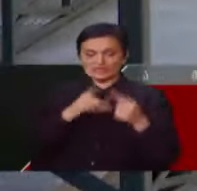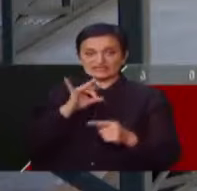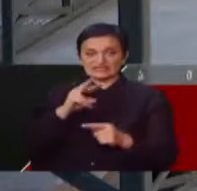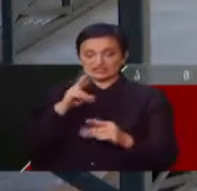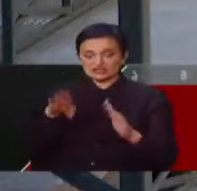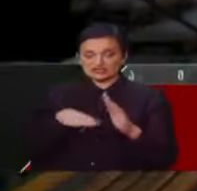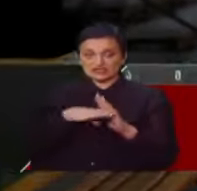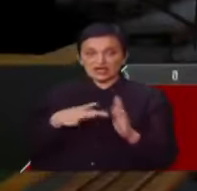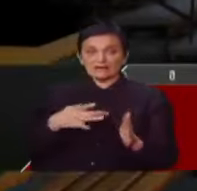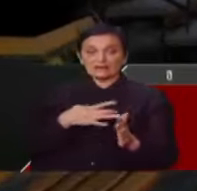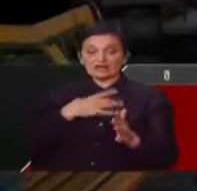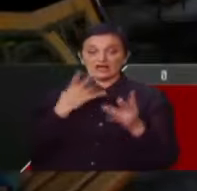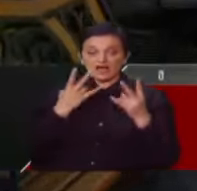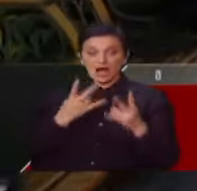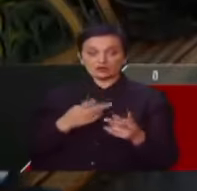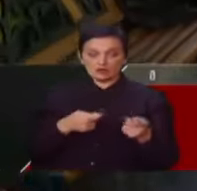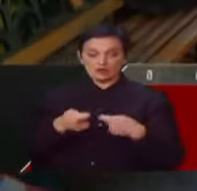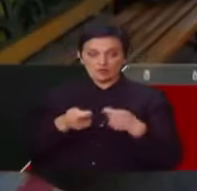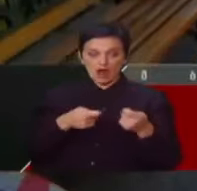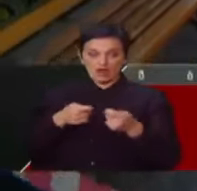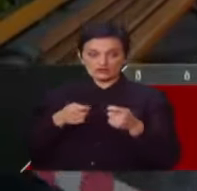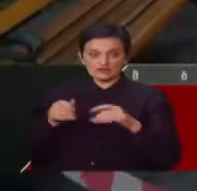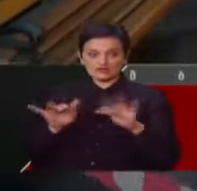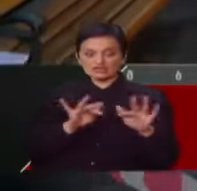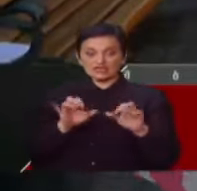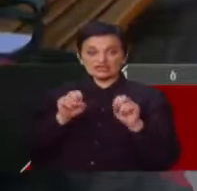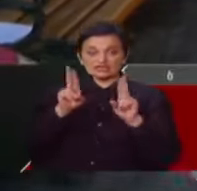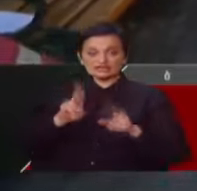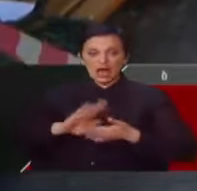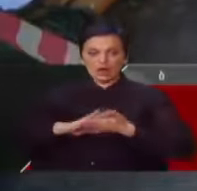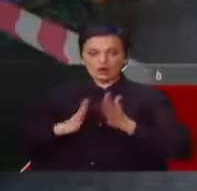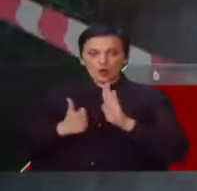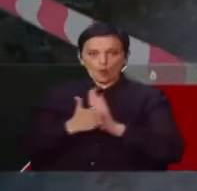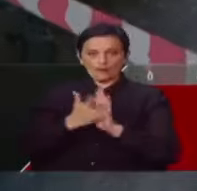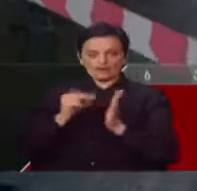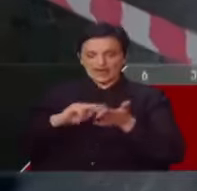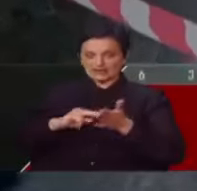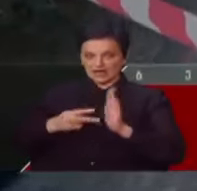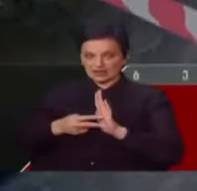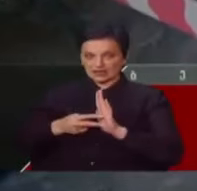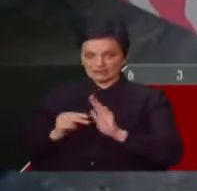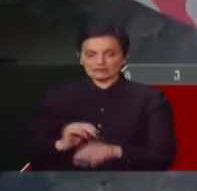скуэш, катастрофа бис риски бис мартуа да сценаре бис аганго ситуация бис момзедеба да гадагегуа.